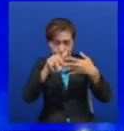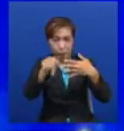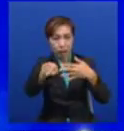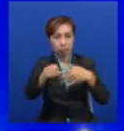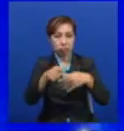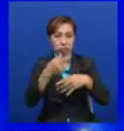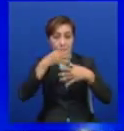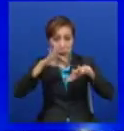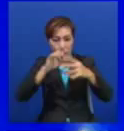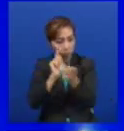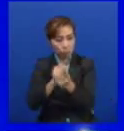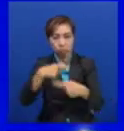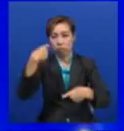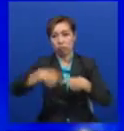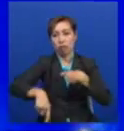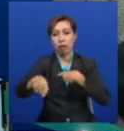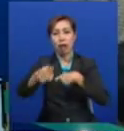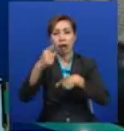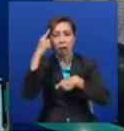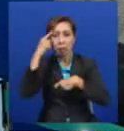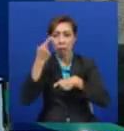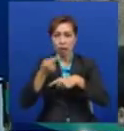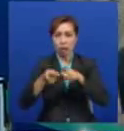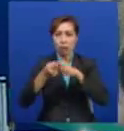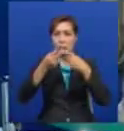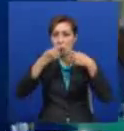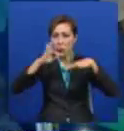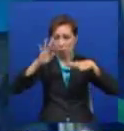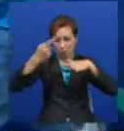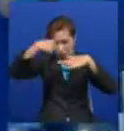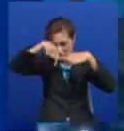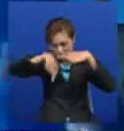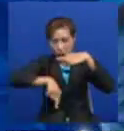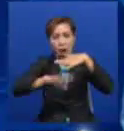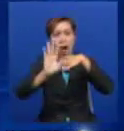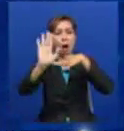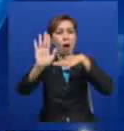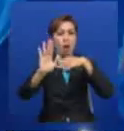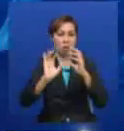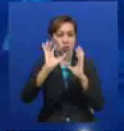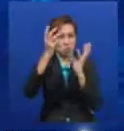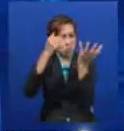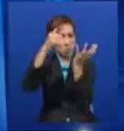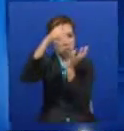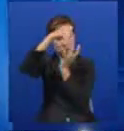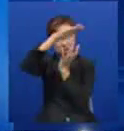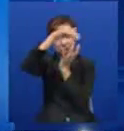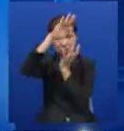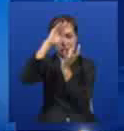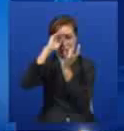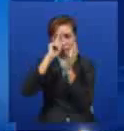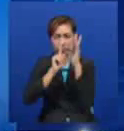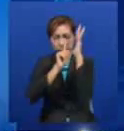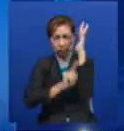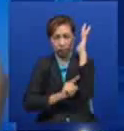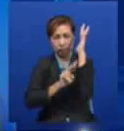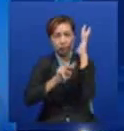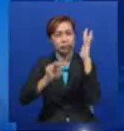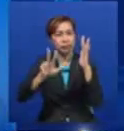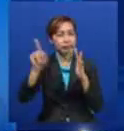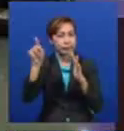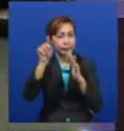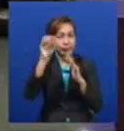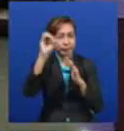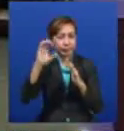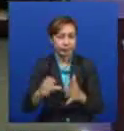ที่หาชมได้ยากเพราะว่าอาศัยอยู่บริเวณท้องทะเลขั้วโลกเหนือที่อุณหภูมิประมาณ 2-3 องศาเซลเซียสเท่านั้น